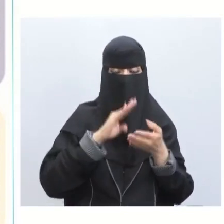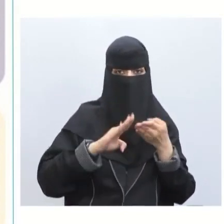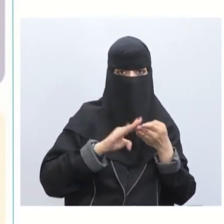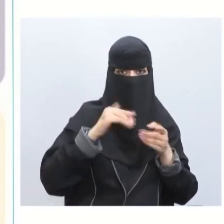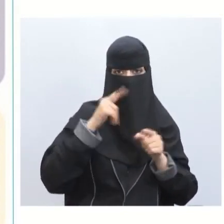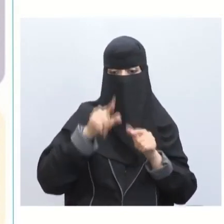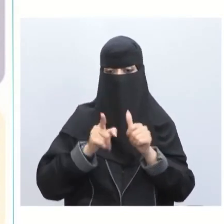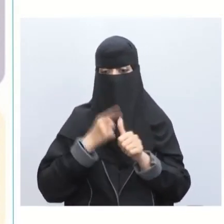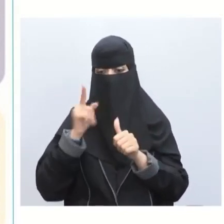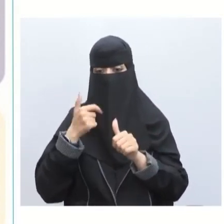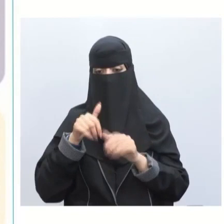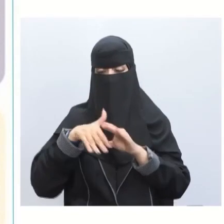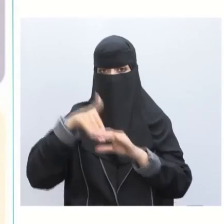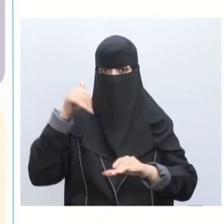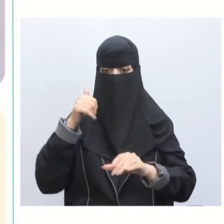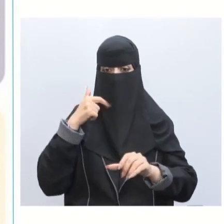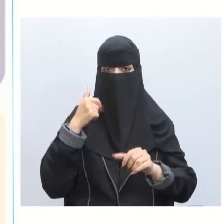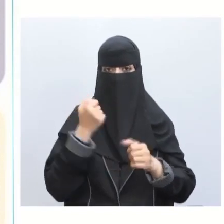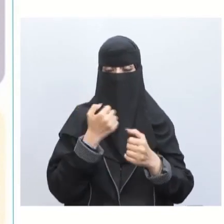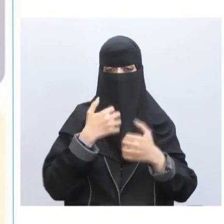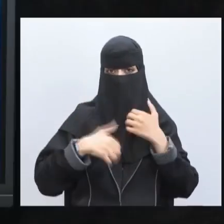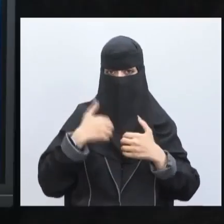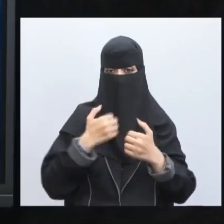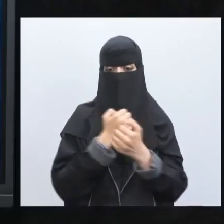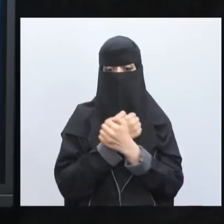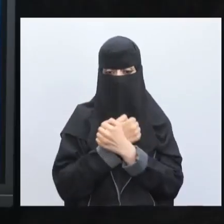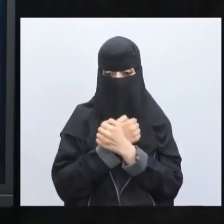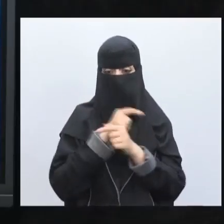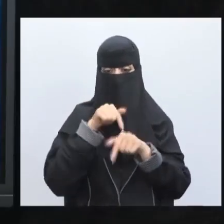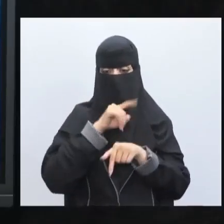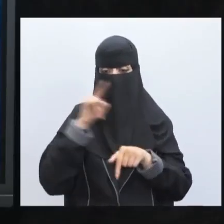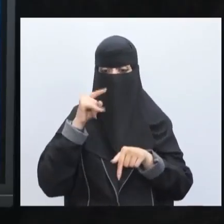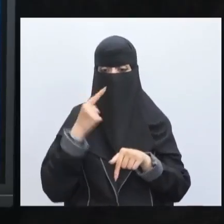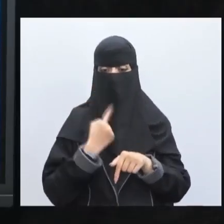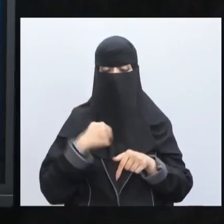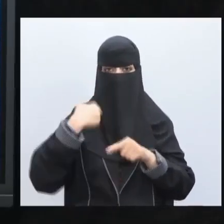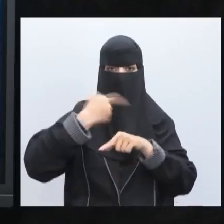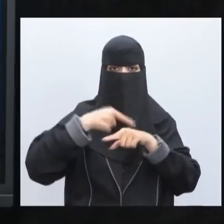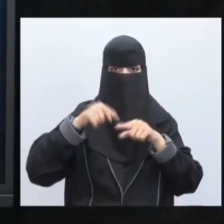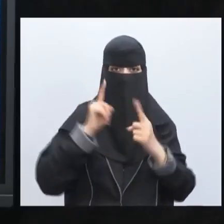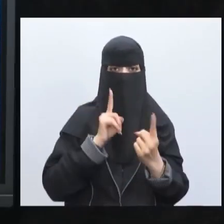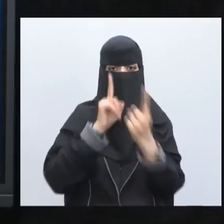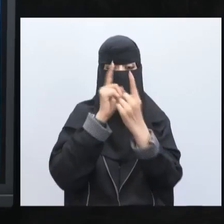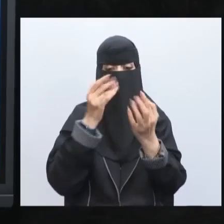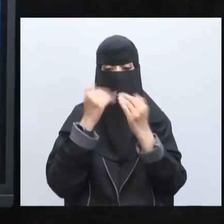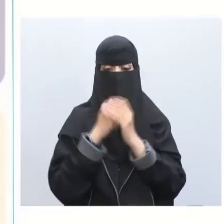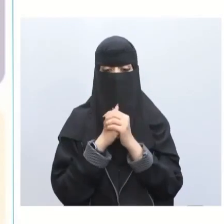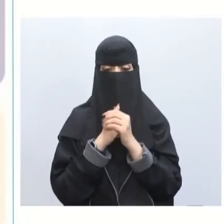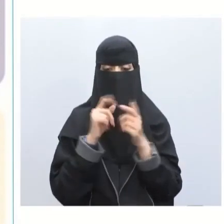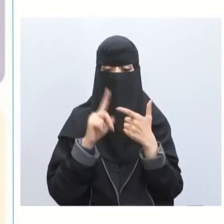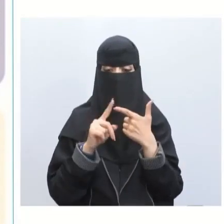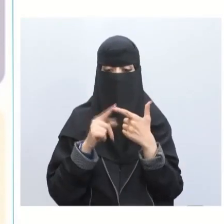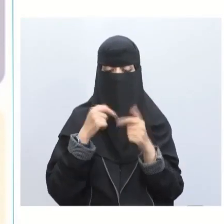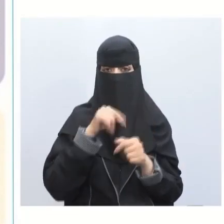هذا اول الدوافع الخارجيه الاحساس الامان وعدم الحاجه الى المواجهه